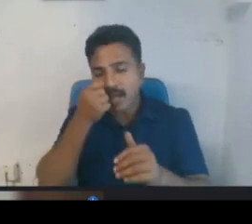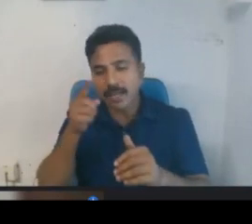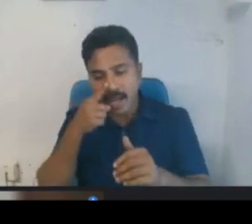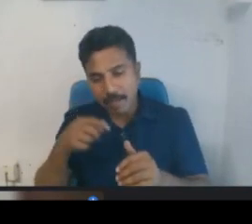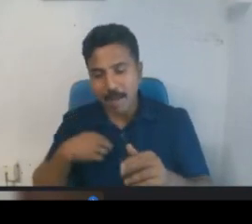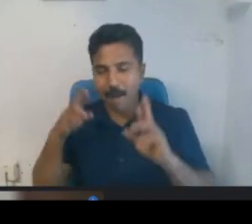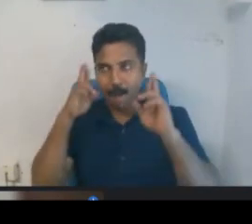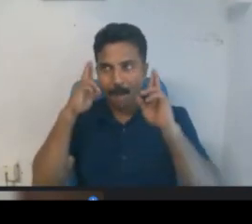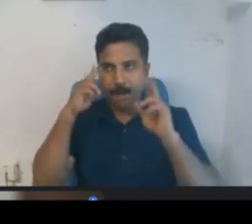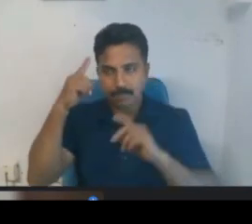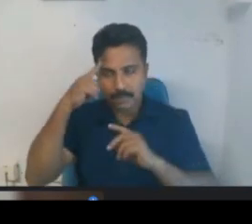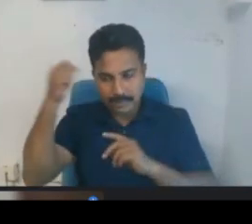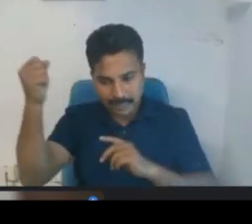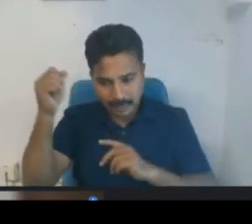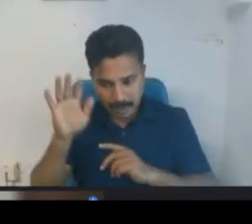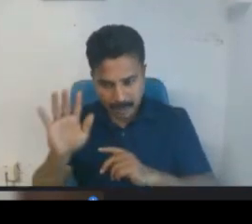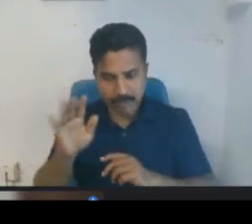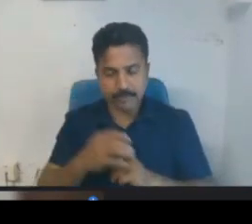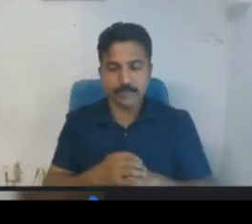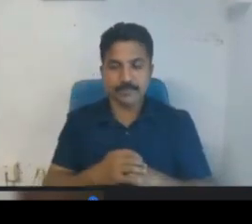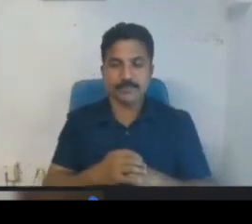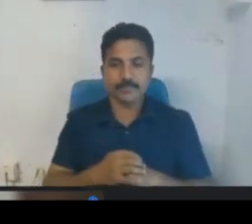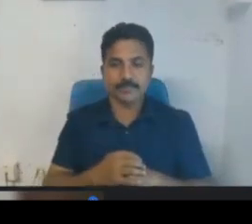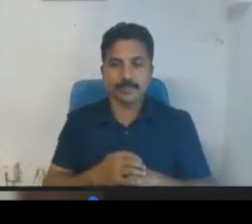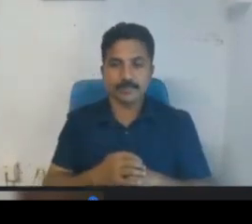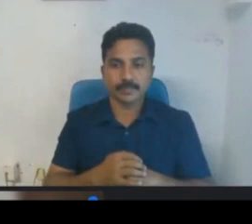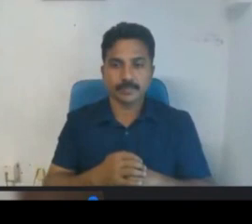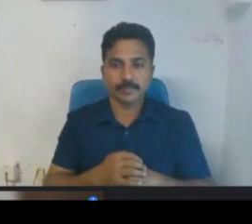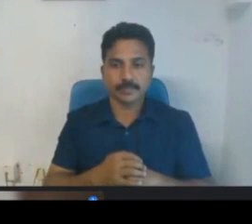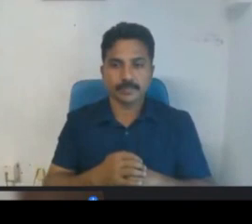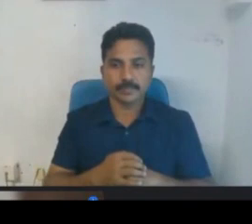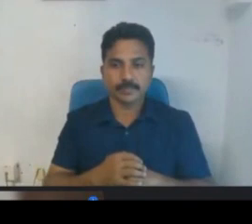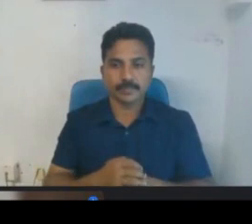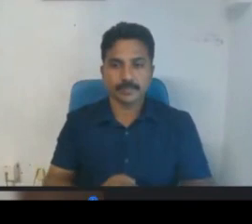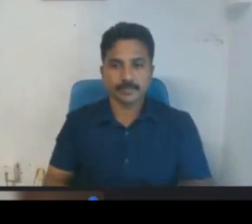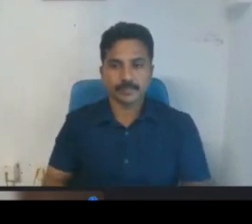അമ്മയും എന്ന നിലയിലാണ് നമ്മൾ അച്ഛനും അമ്മമാരുടെയും ഒരു വേഷം അണിയുന്നത്.